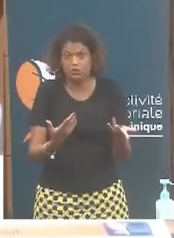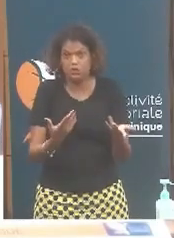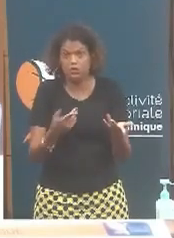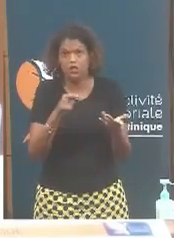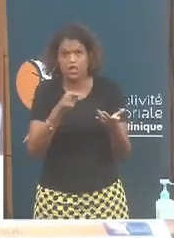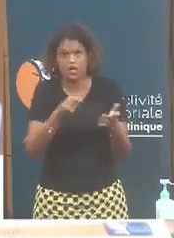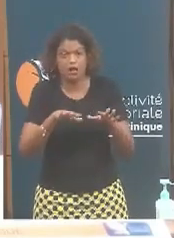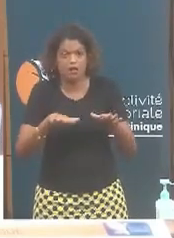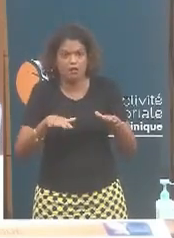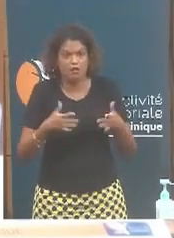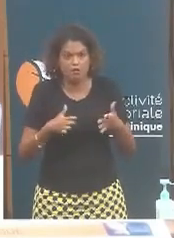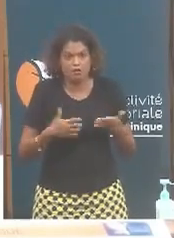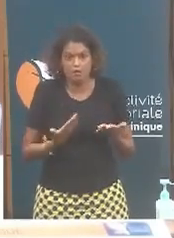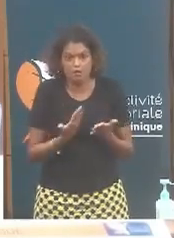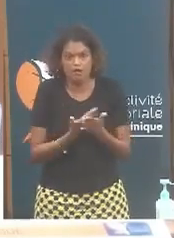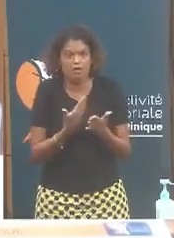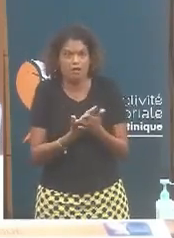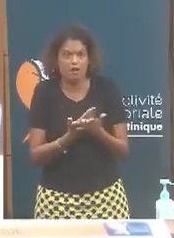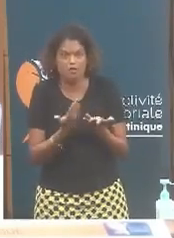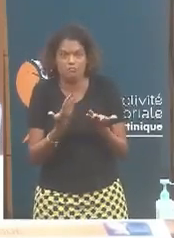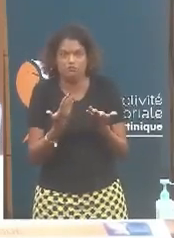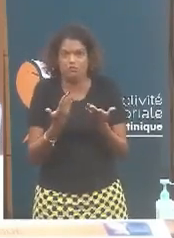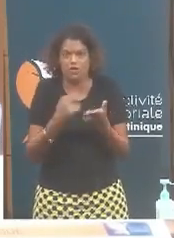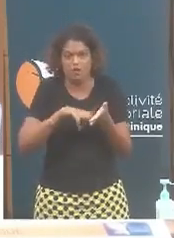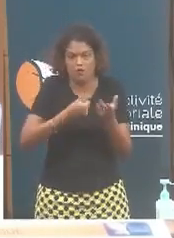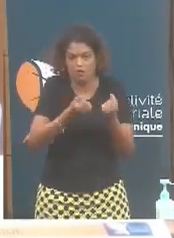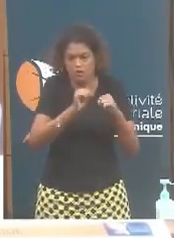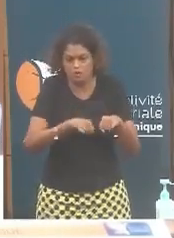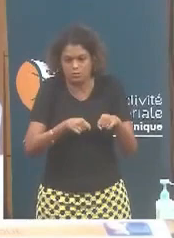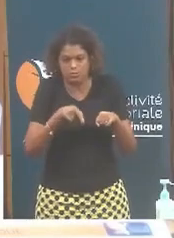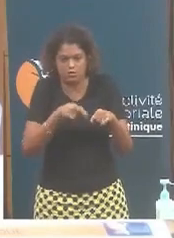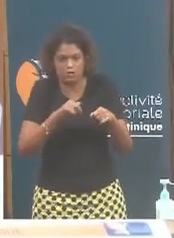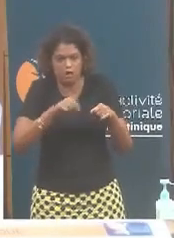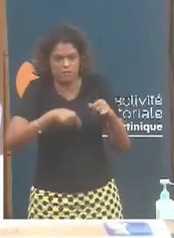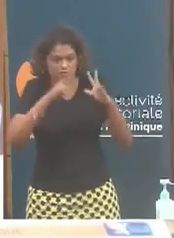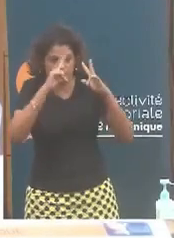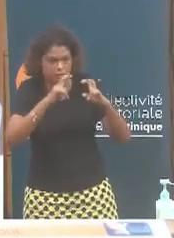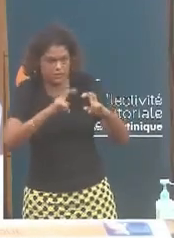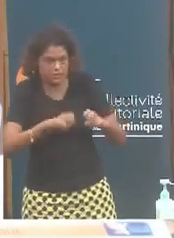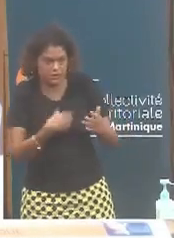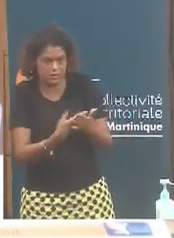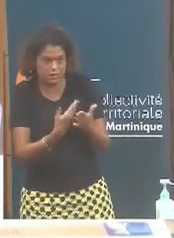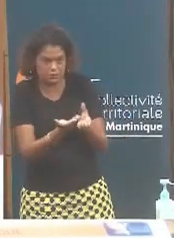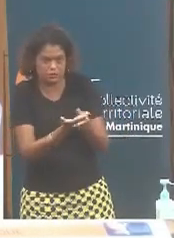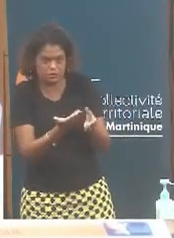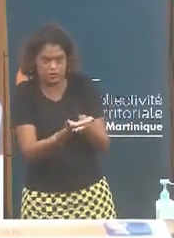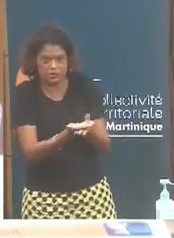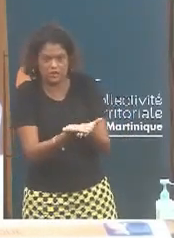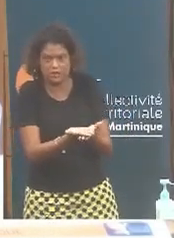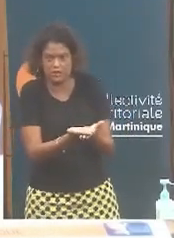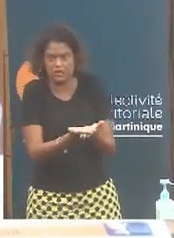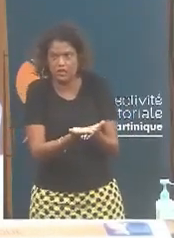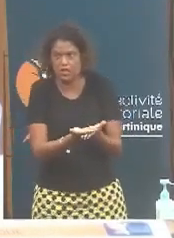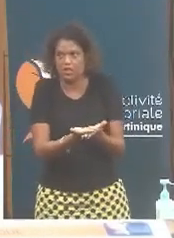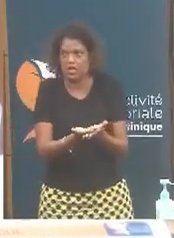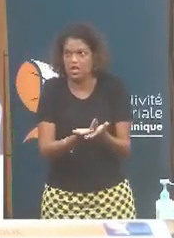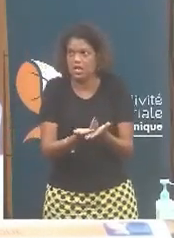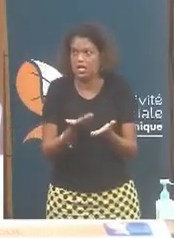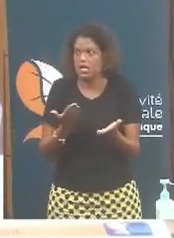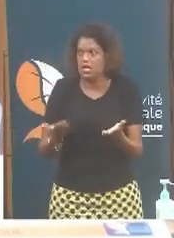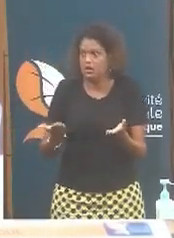Comment se fait-il qu'ils nous font examiner une convention pour l'extension ouest, alors que je vous rappelle, et je termine là,